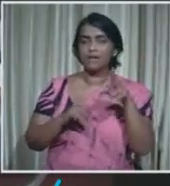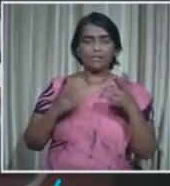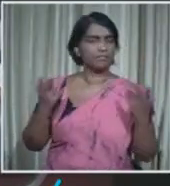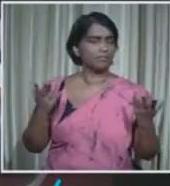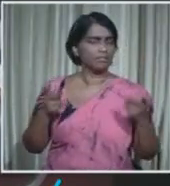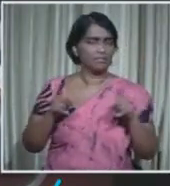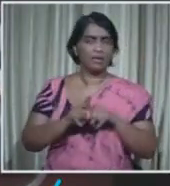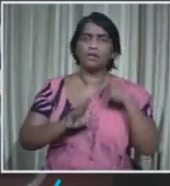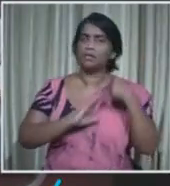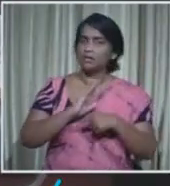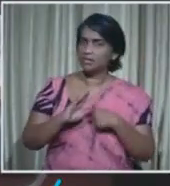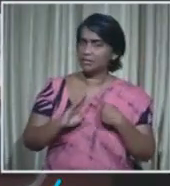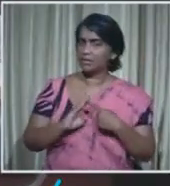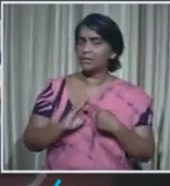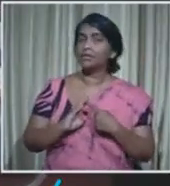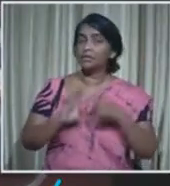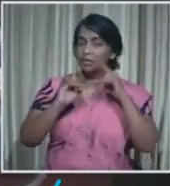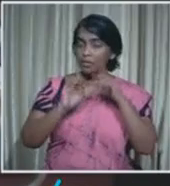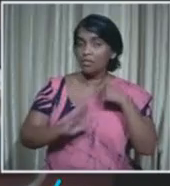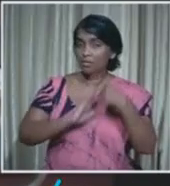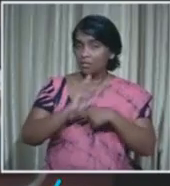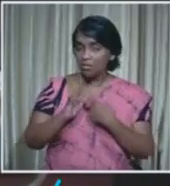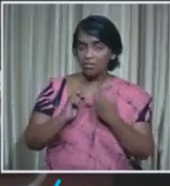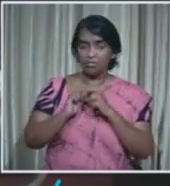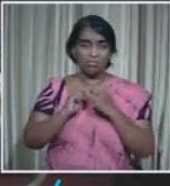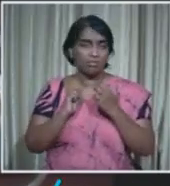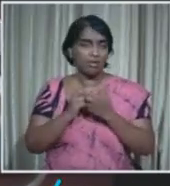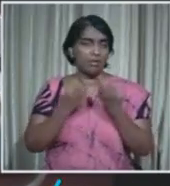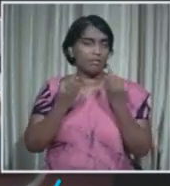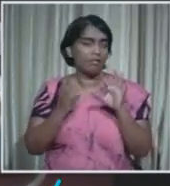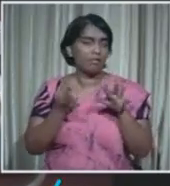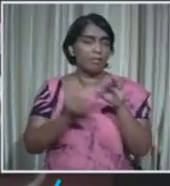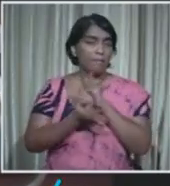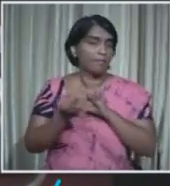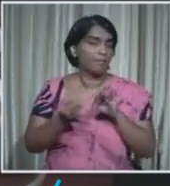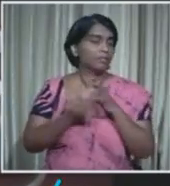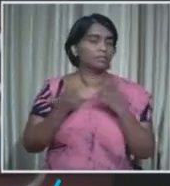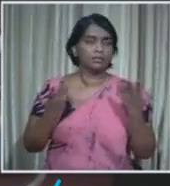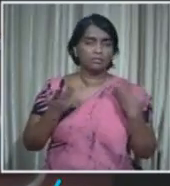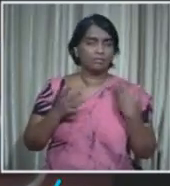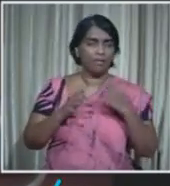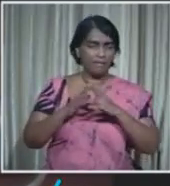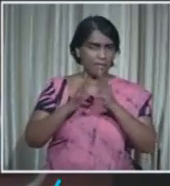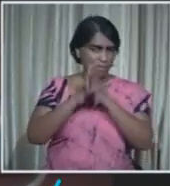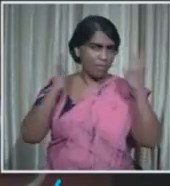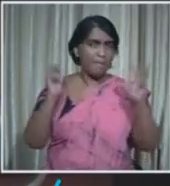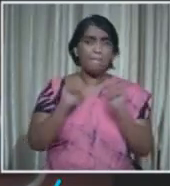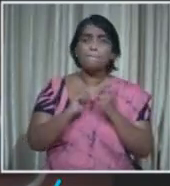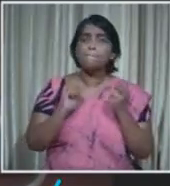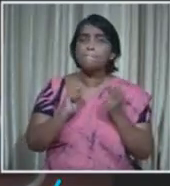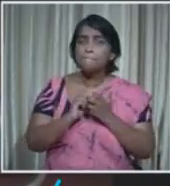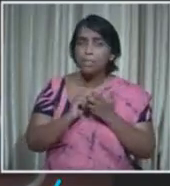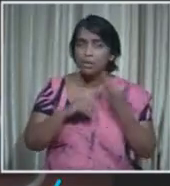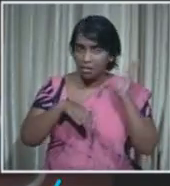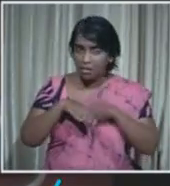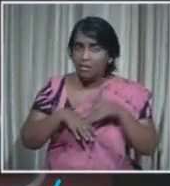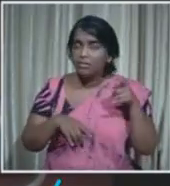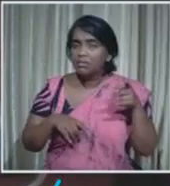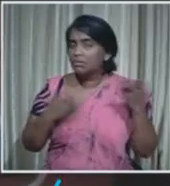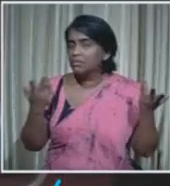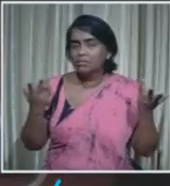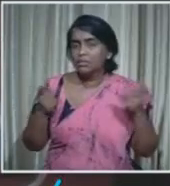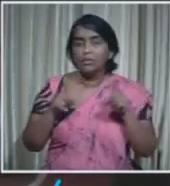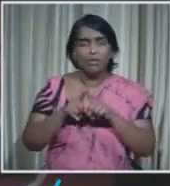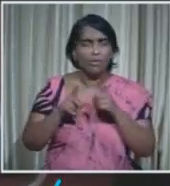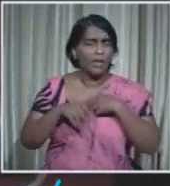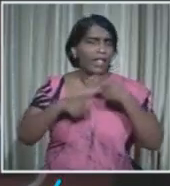රටේ ඒකීය භාවයට බහුමික අඛණ්ඩතාවයට මරු පහරක් එල්ල වෙන කාරණාවක් ඉස්මතු වුණාද ඒ නිසා